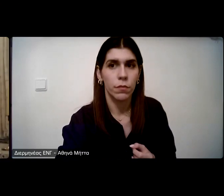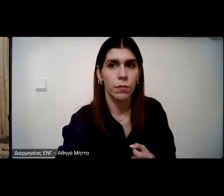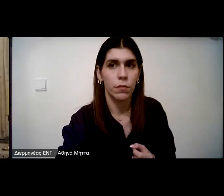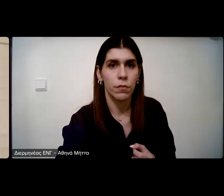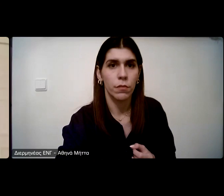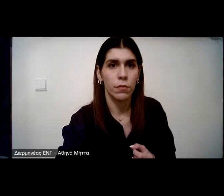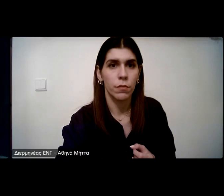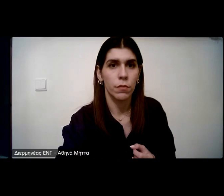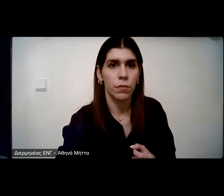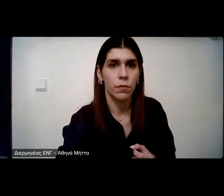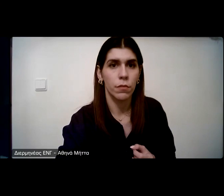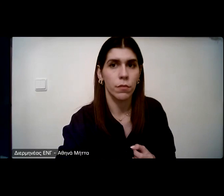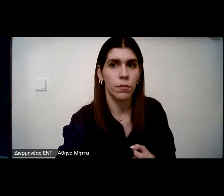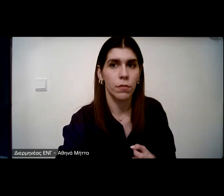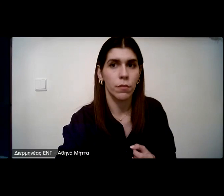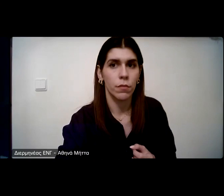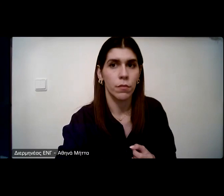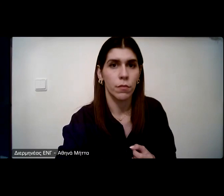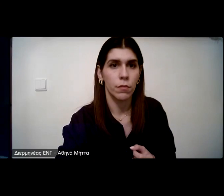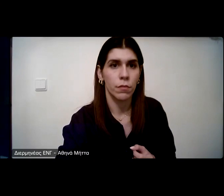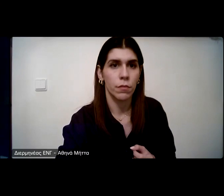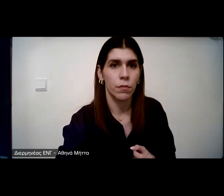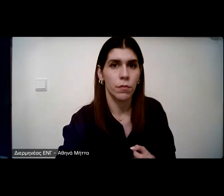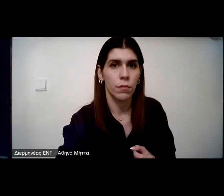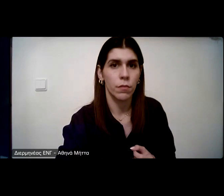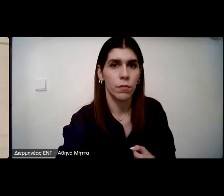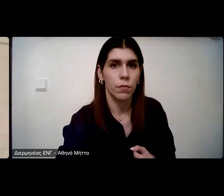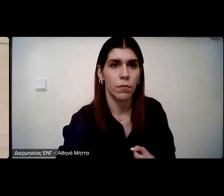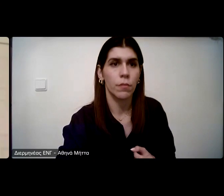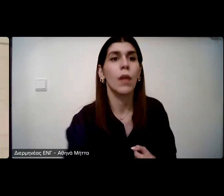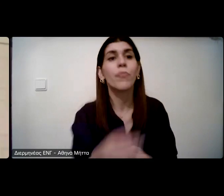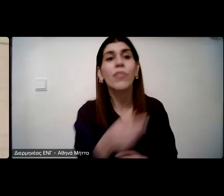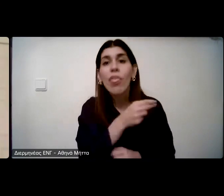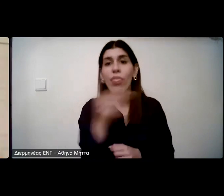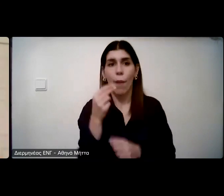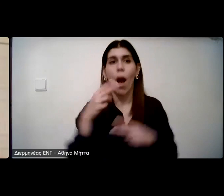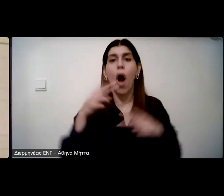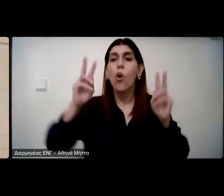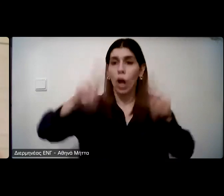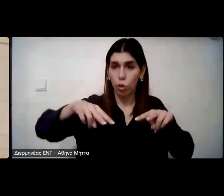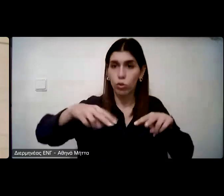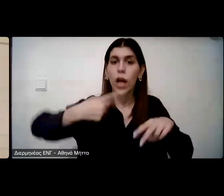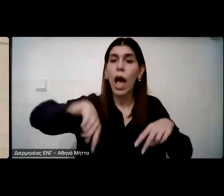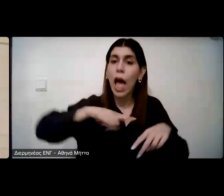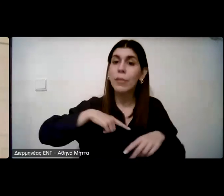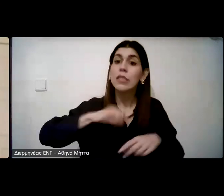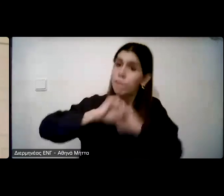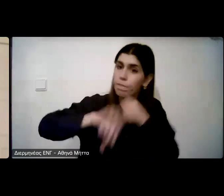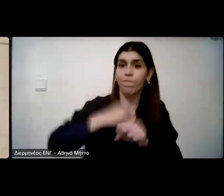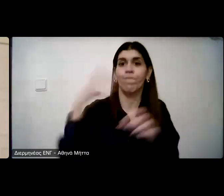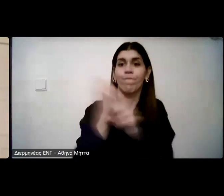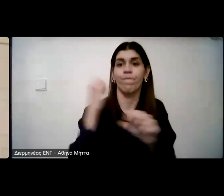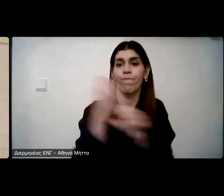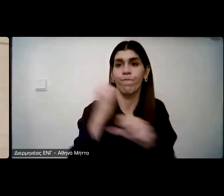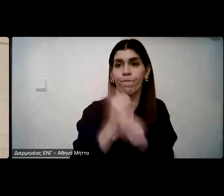Παυλίδου, μόνο το ότι η ορατότητα είναι ζητούμενο. Όχι μόνο για τις γυναίκες. Και άρα οι λύσεις